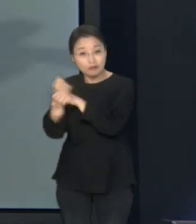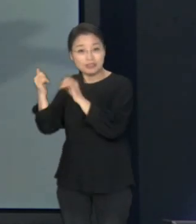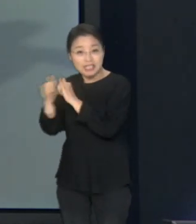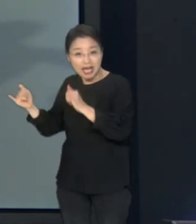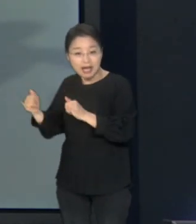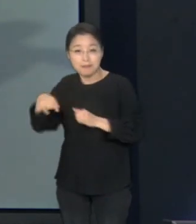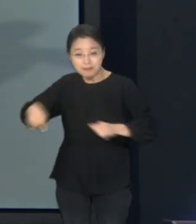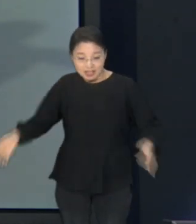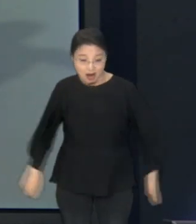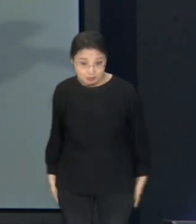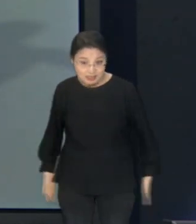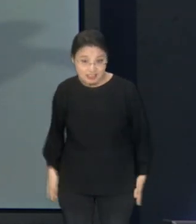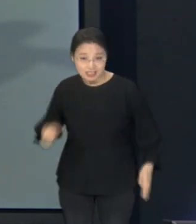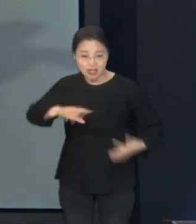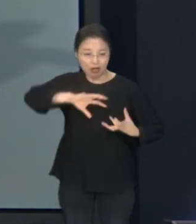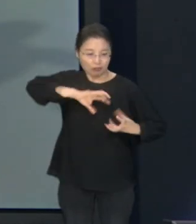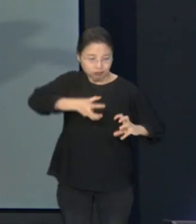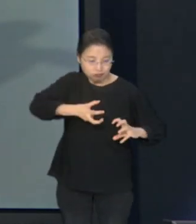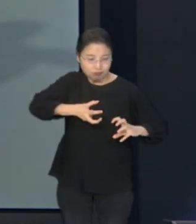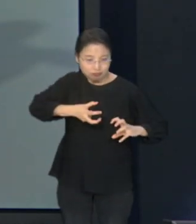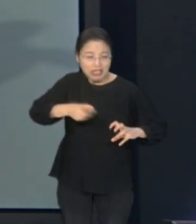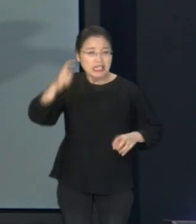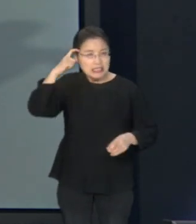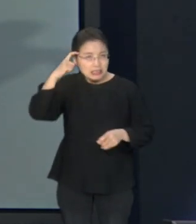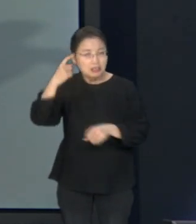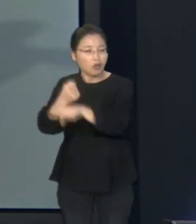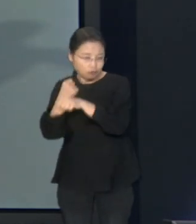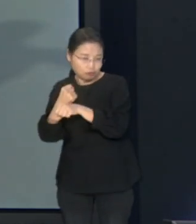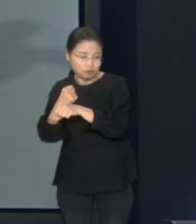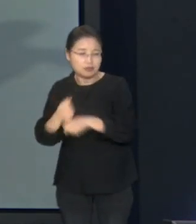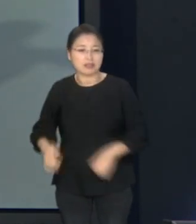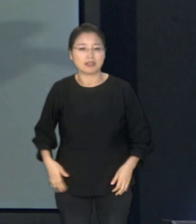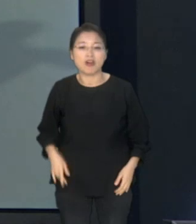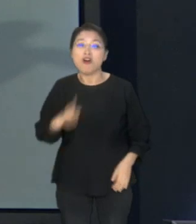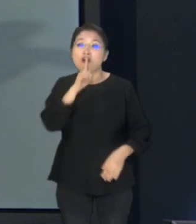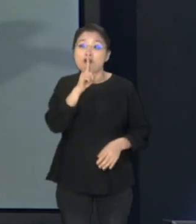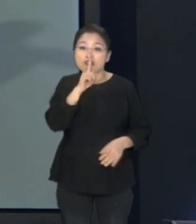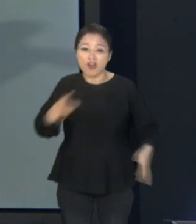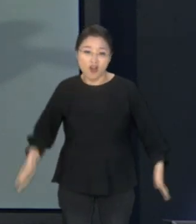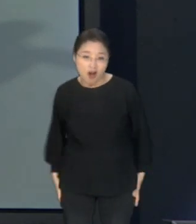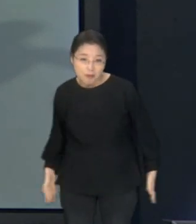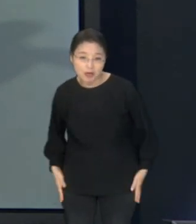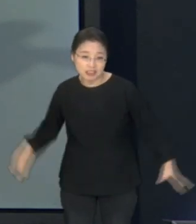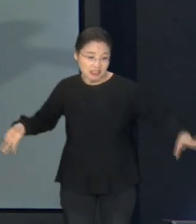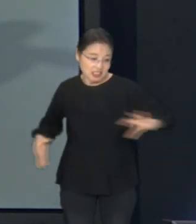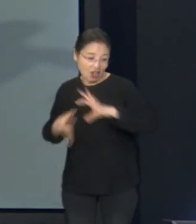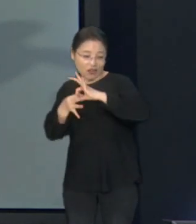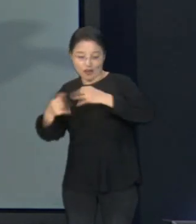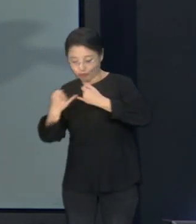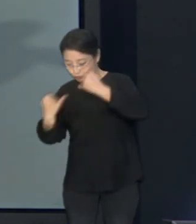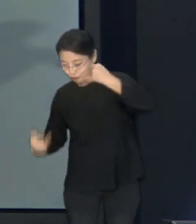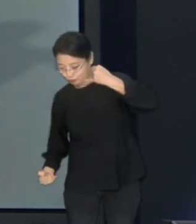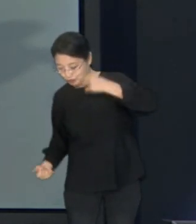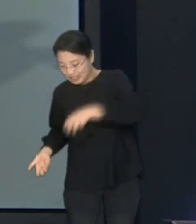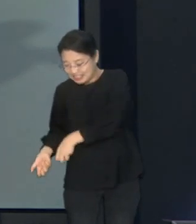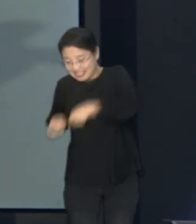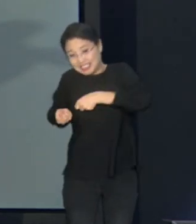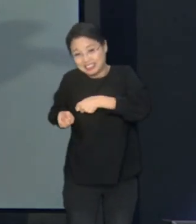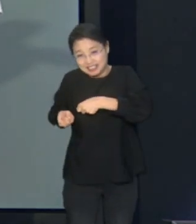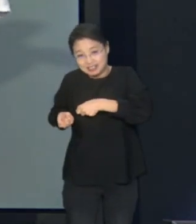이 햄스트링이 수축하는 원리에 주목했습니다. 엉덩이와 허벅지를 연결하는 줄이